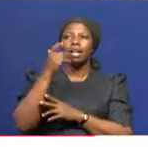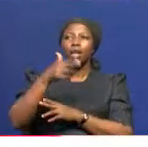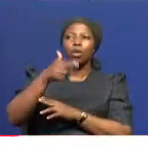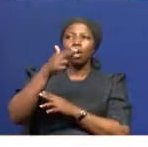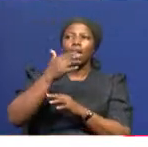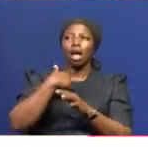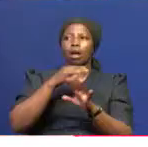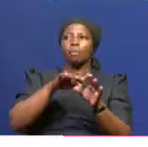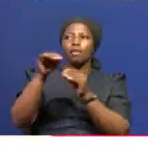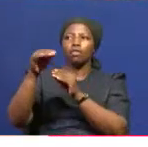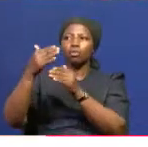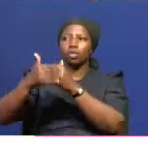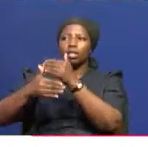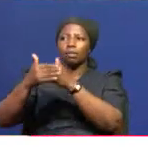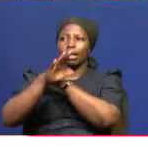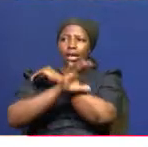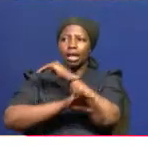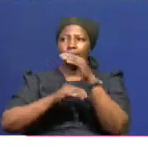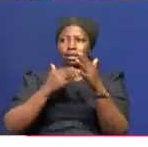neighboring countries. Thank you.